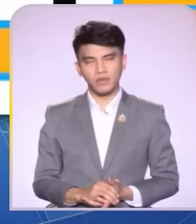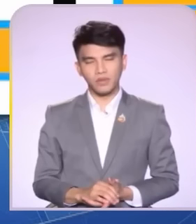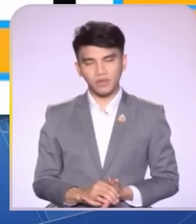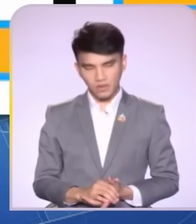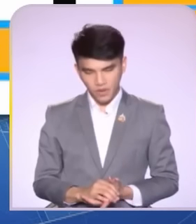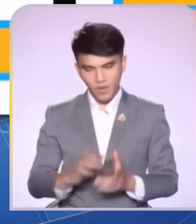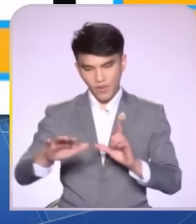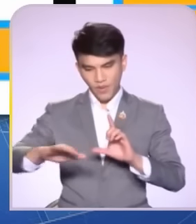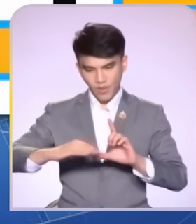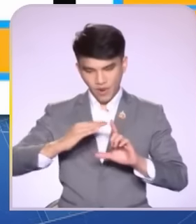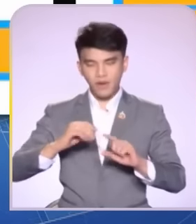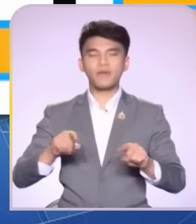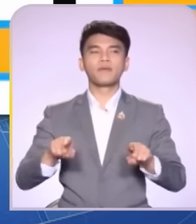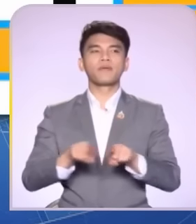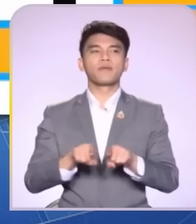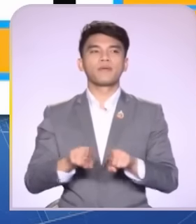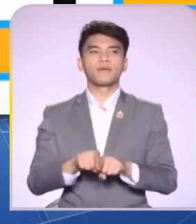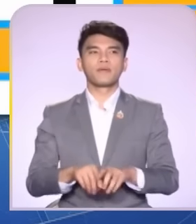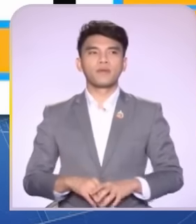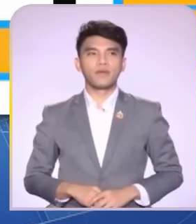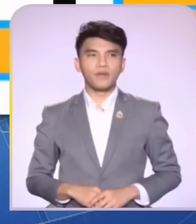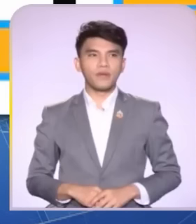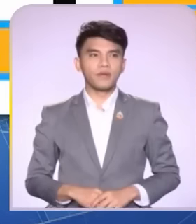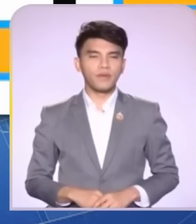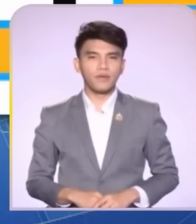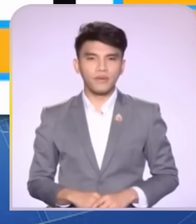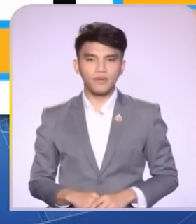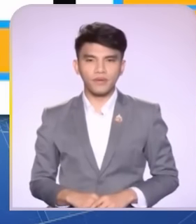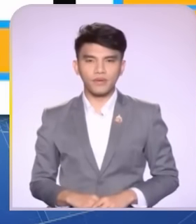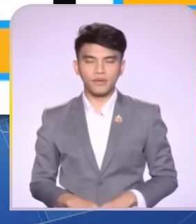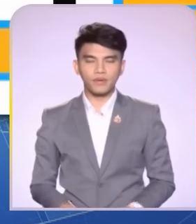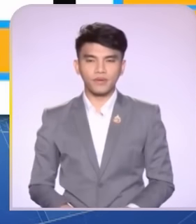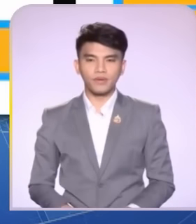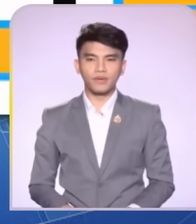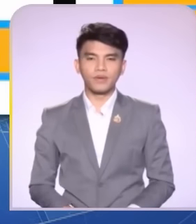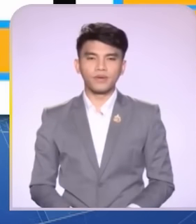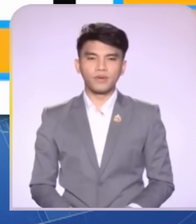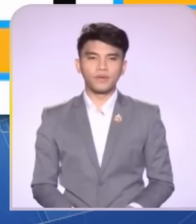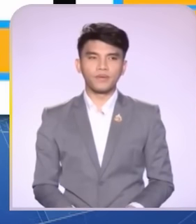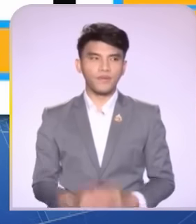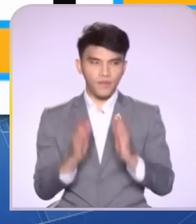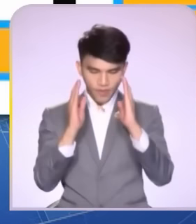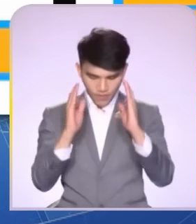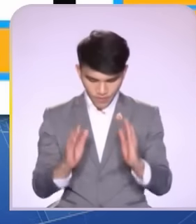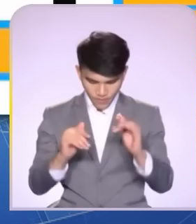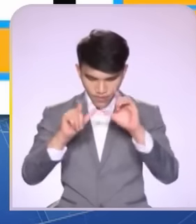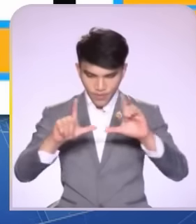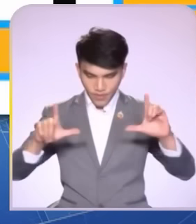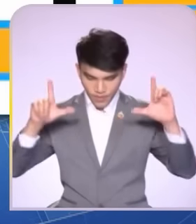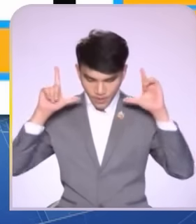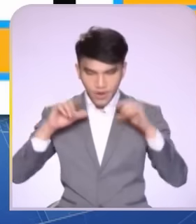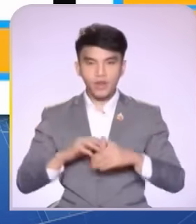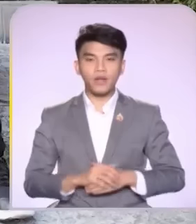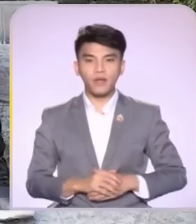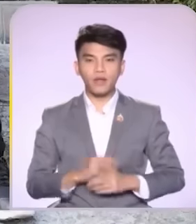น ะ บอกว่าเป็นเหมือนกันทีนี้ถ้าเกิดพูดถึงคนที่เป็นหนึ่งในคนที่มีชื่อเสียงคนหนึ่ง